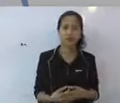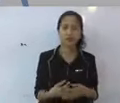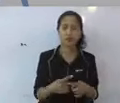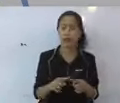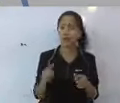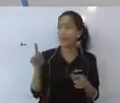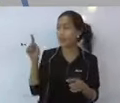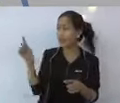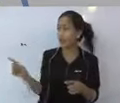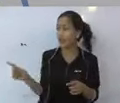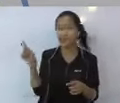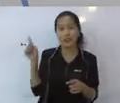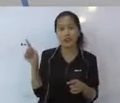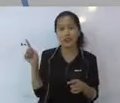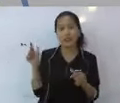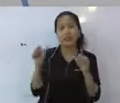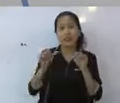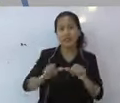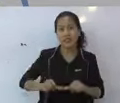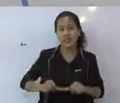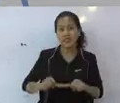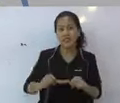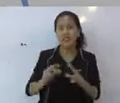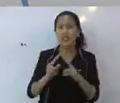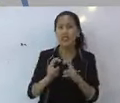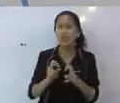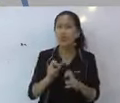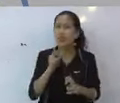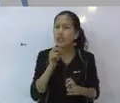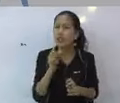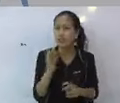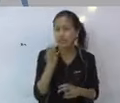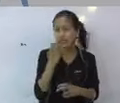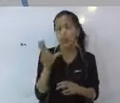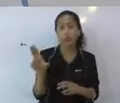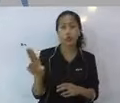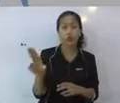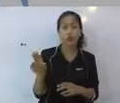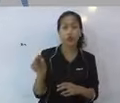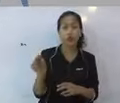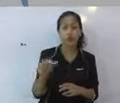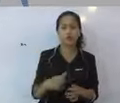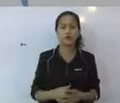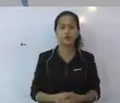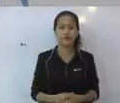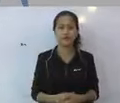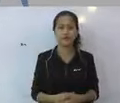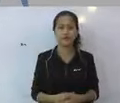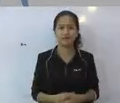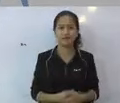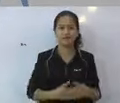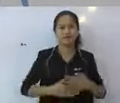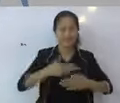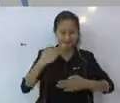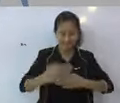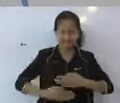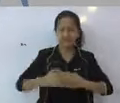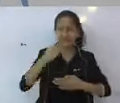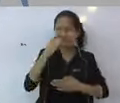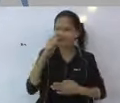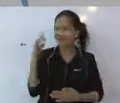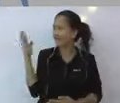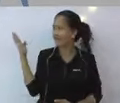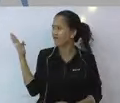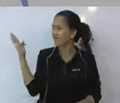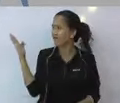processed food. Yun. Ayan. Sige ba? Okay. Ayan. A sustainable diet takes into